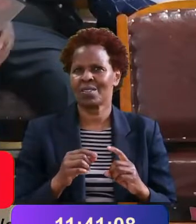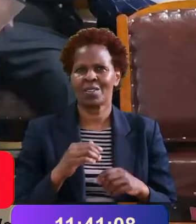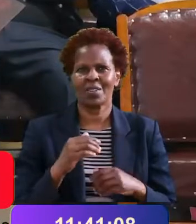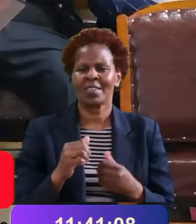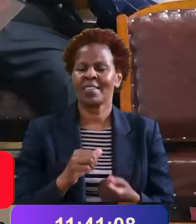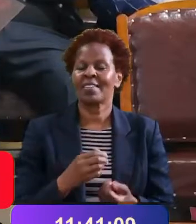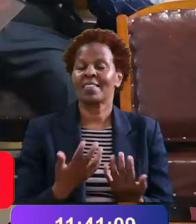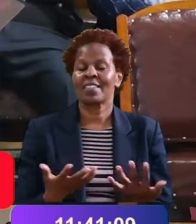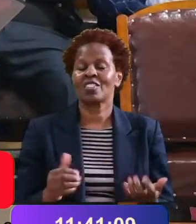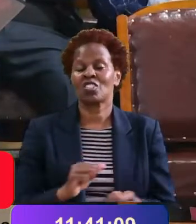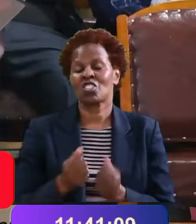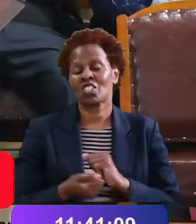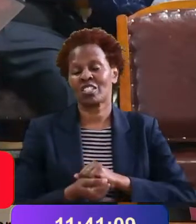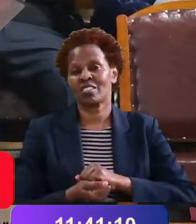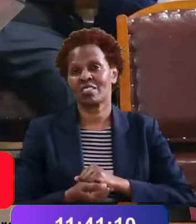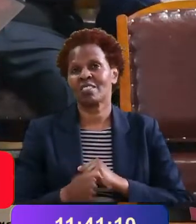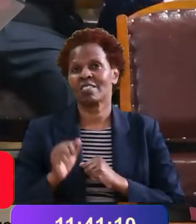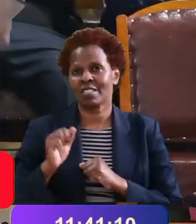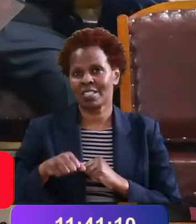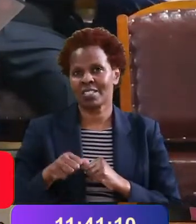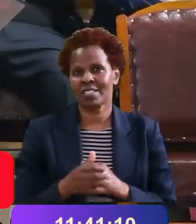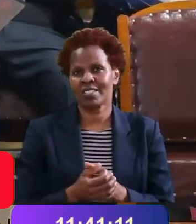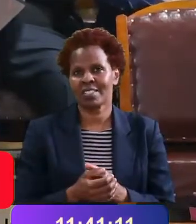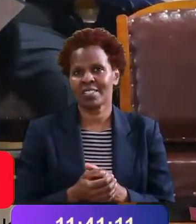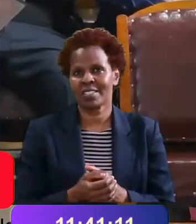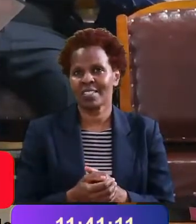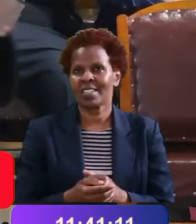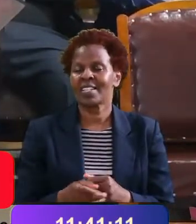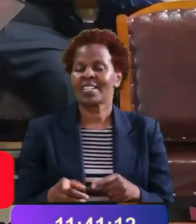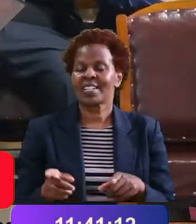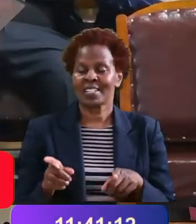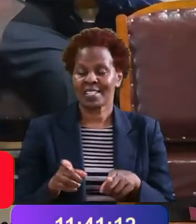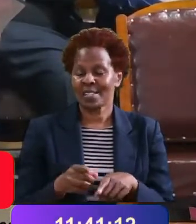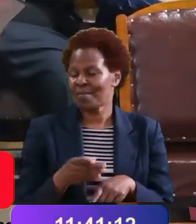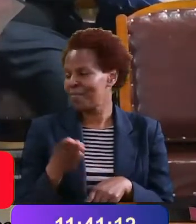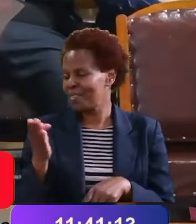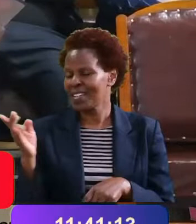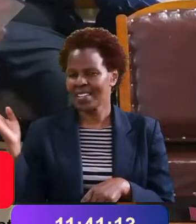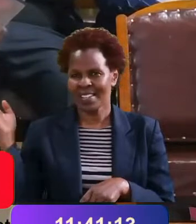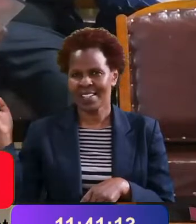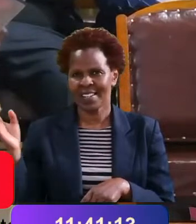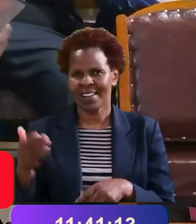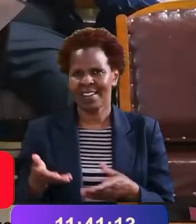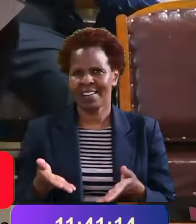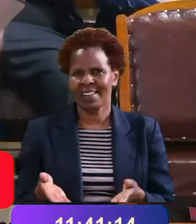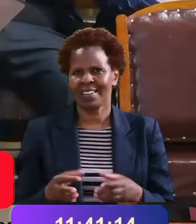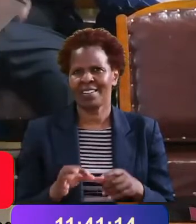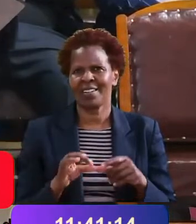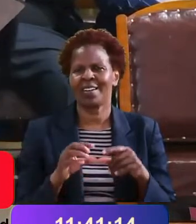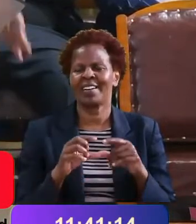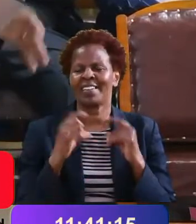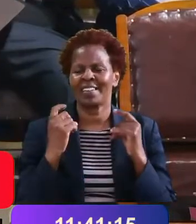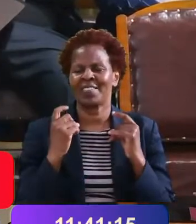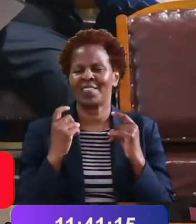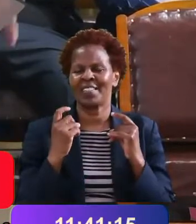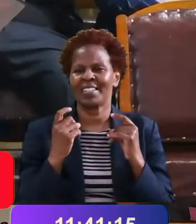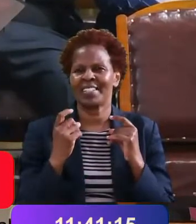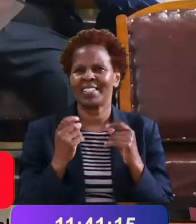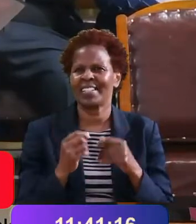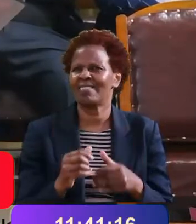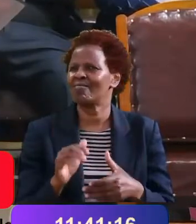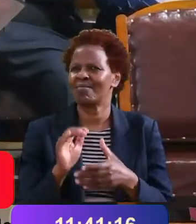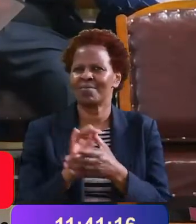ikabadilika. Yes. Ta sisi tunakuja parokia hivyo kama vile mimi ni mchungaji na watu wananipokea wananiita